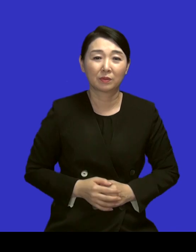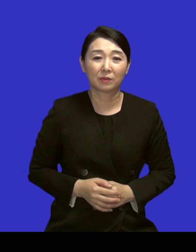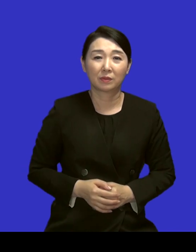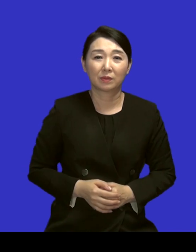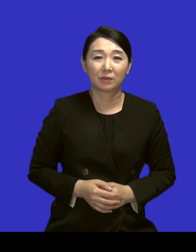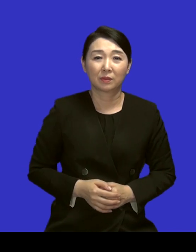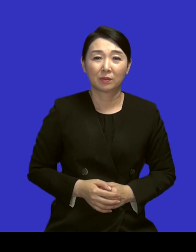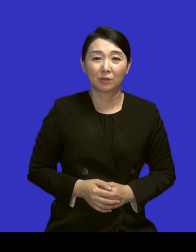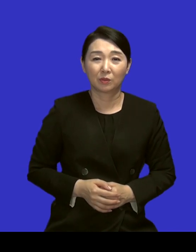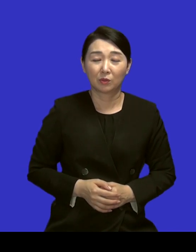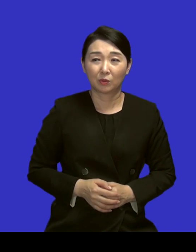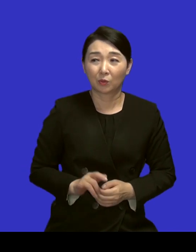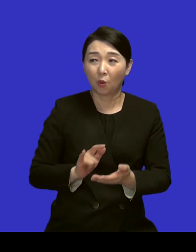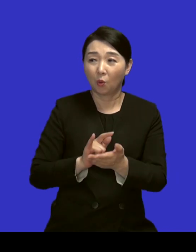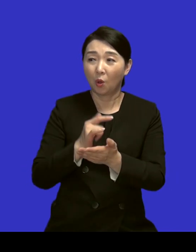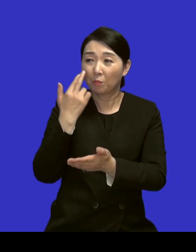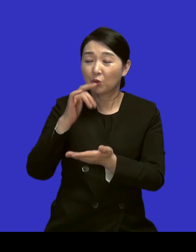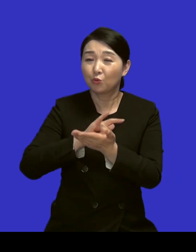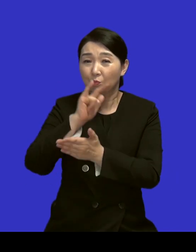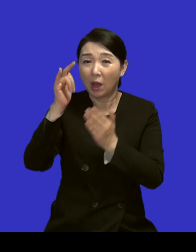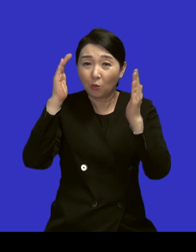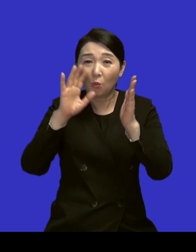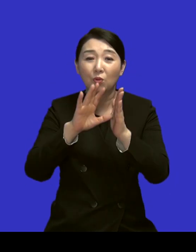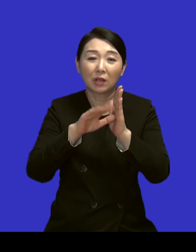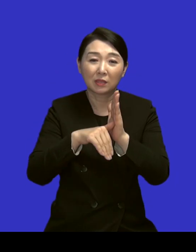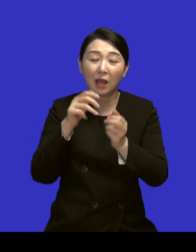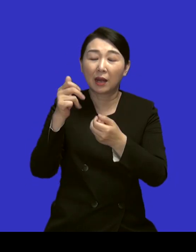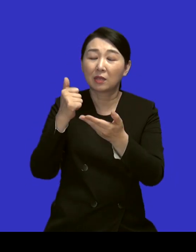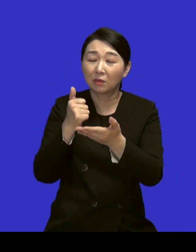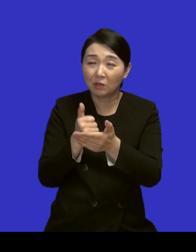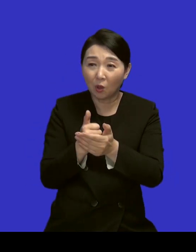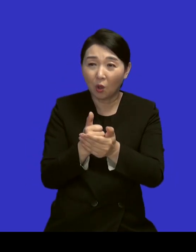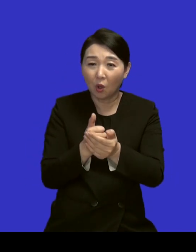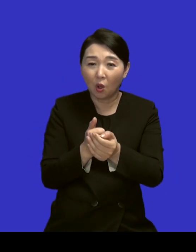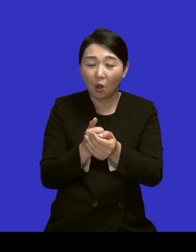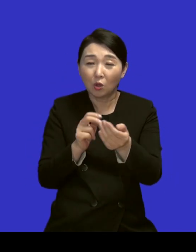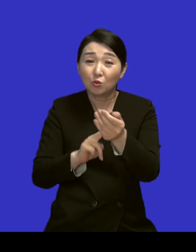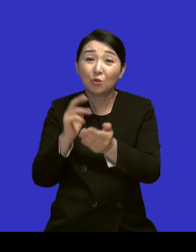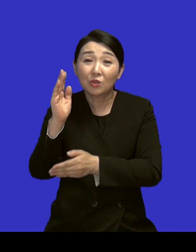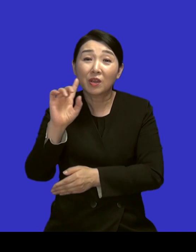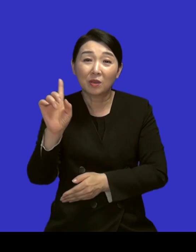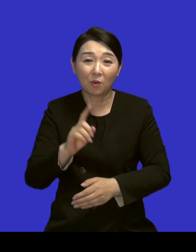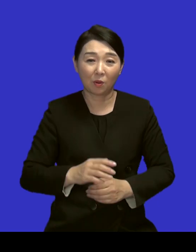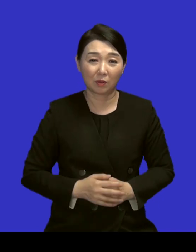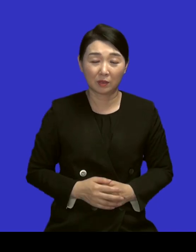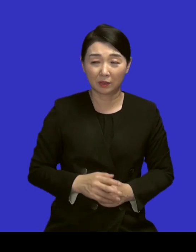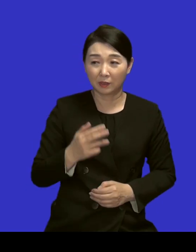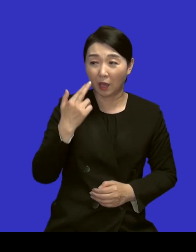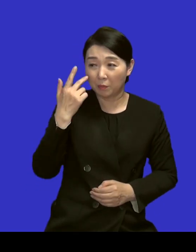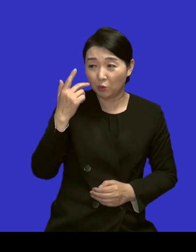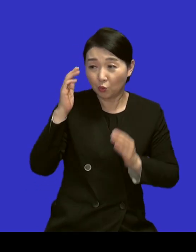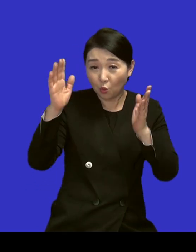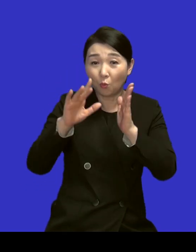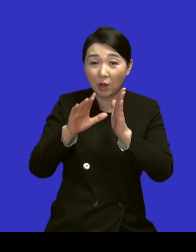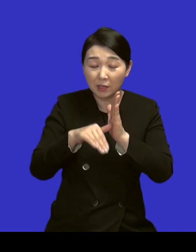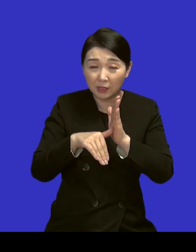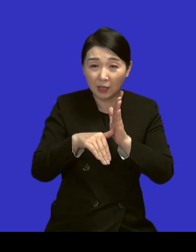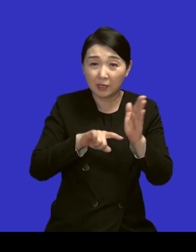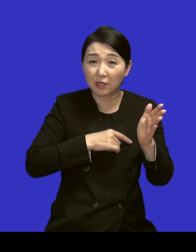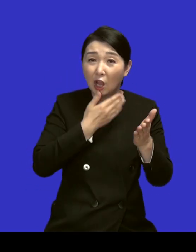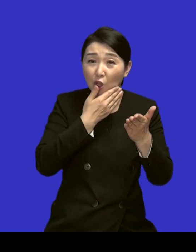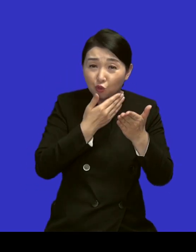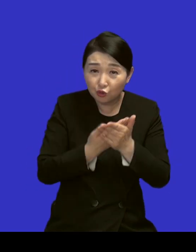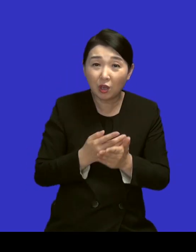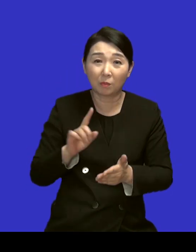하나님께서 어떤 인생의 터닝 포인트를 숨겨 놓으셨었나요? 제 유학 시절 때 생각나는 제 인생의 가장 큰 터닝 포인트는